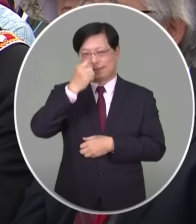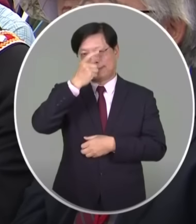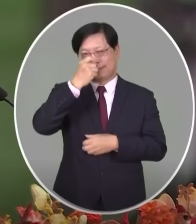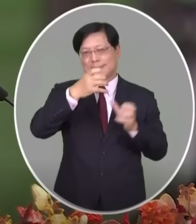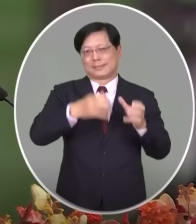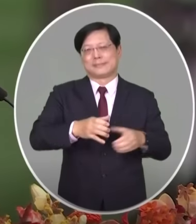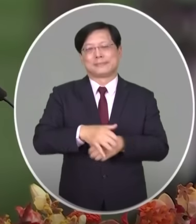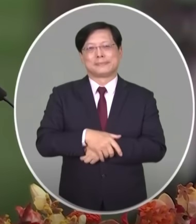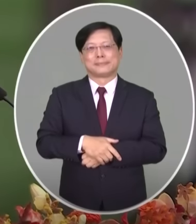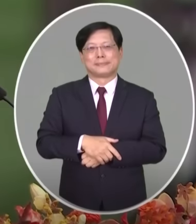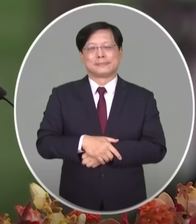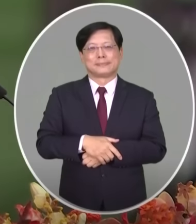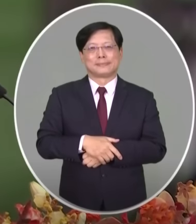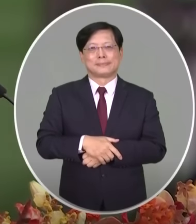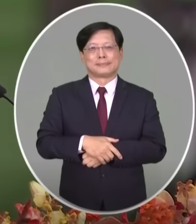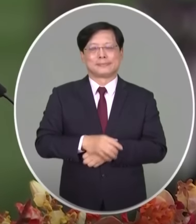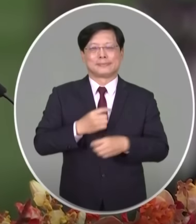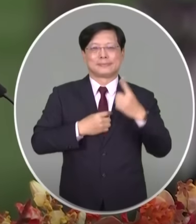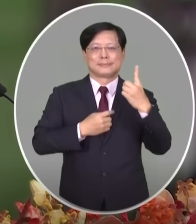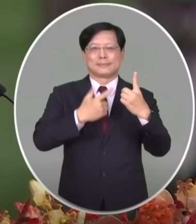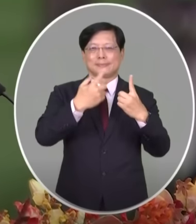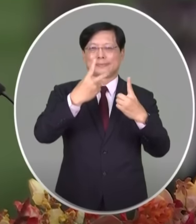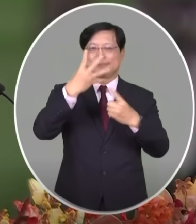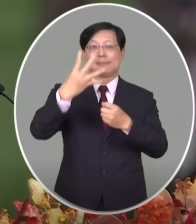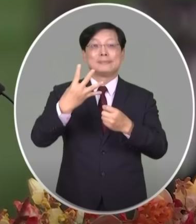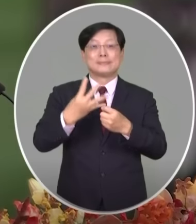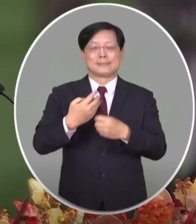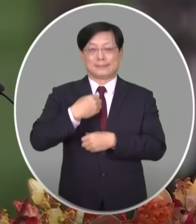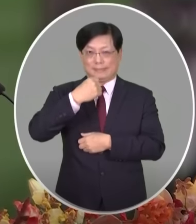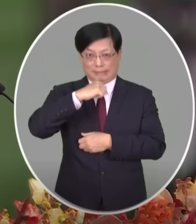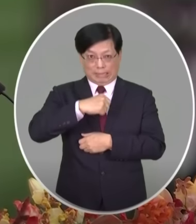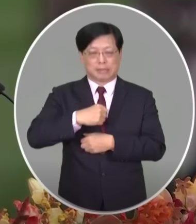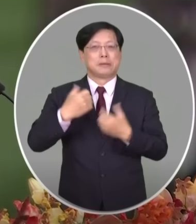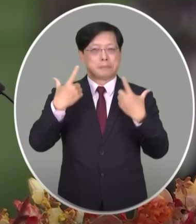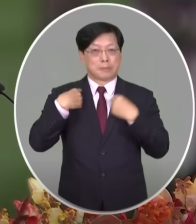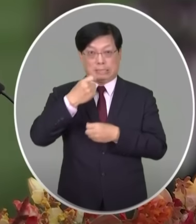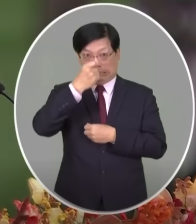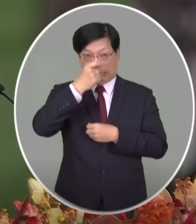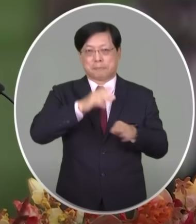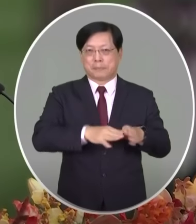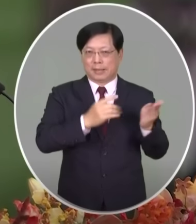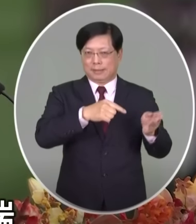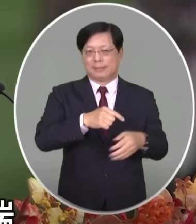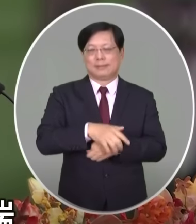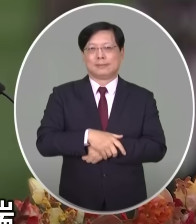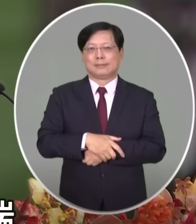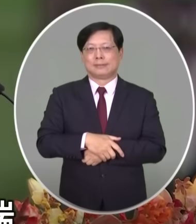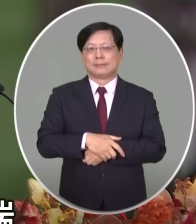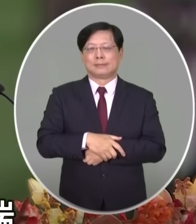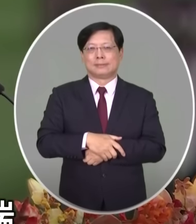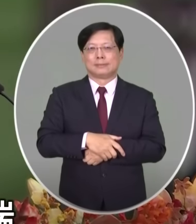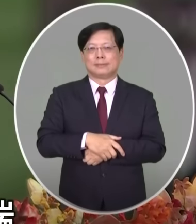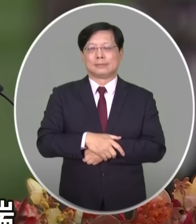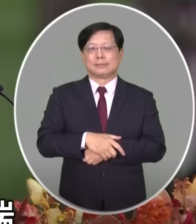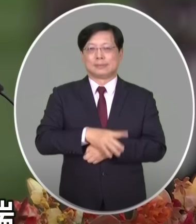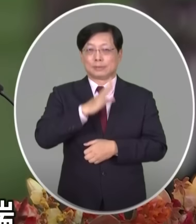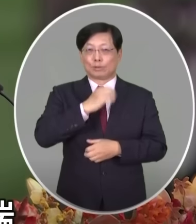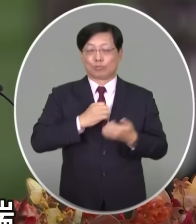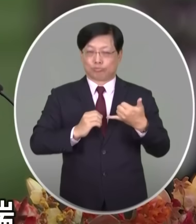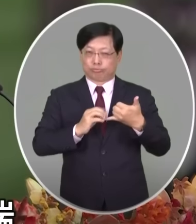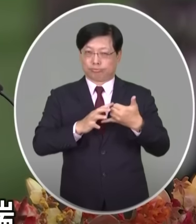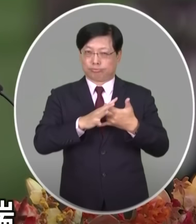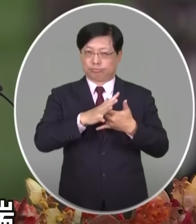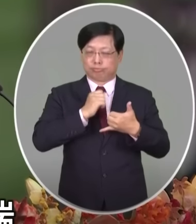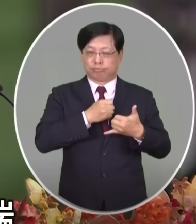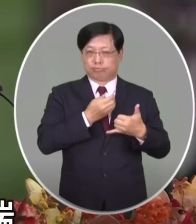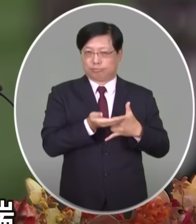办。1624年，台湾从台南出发，开启台湾全球